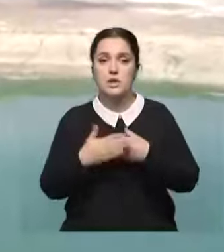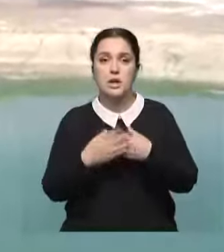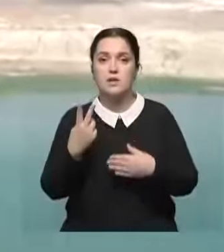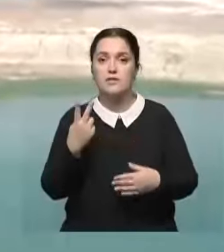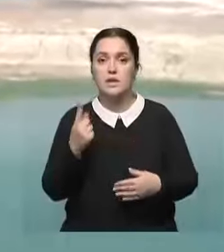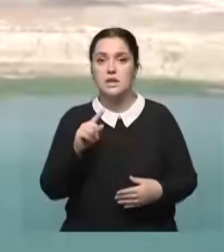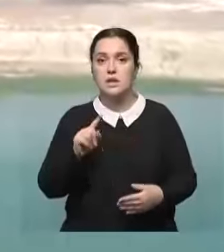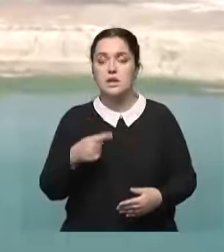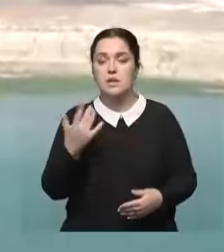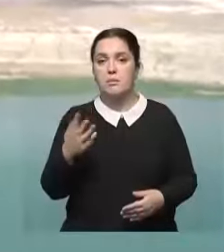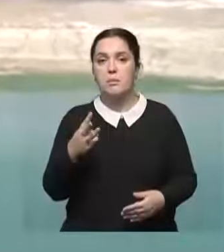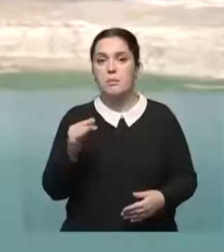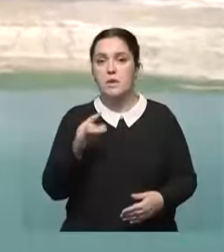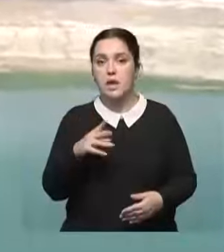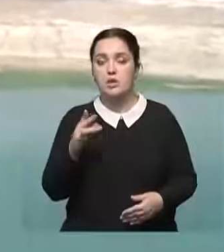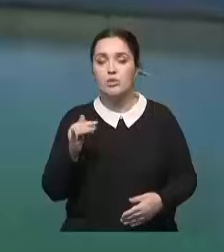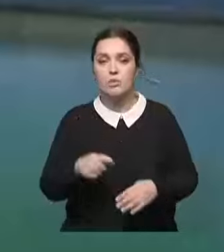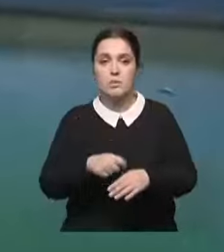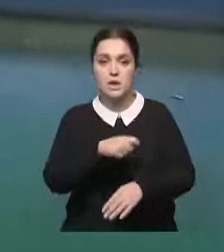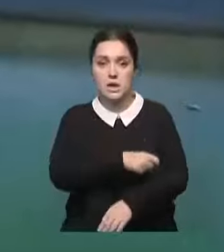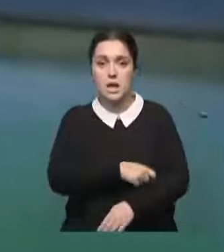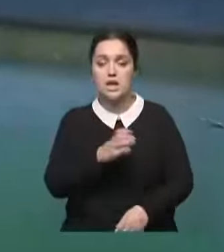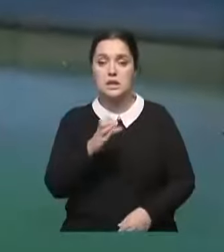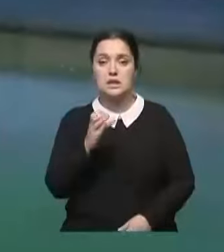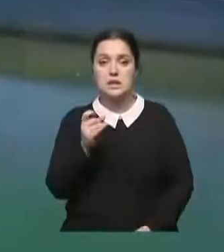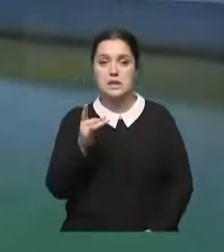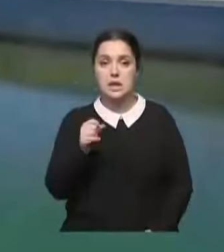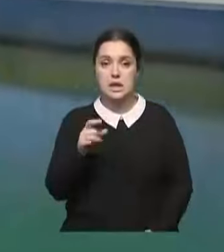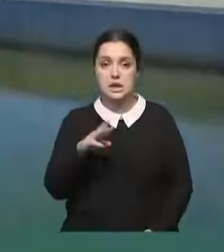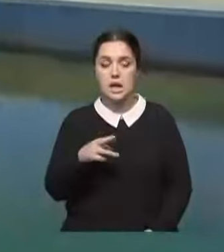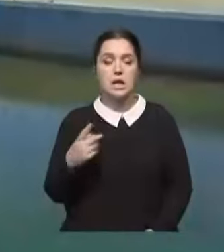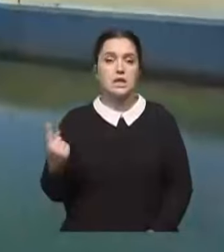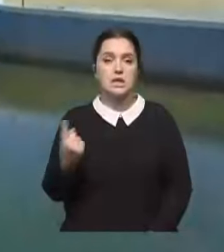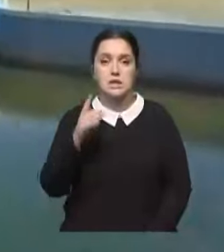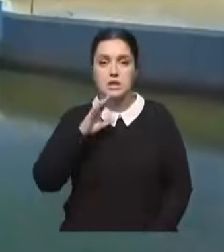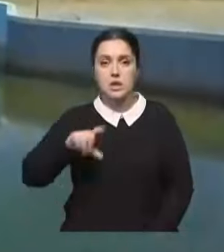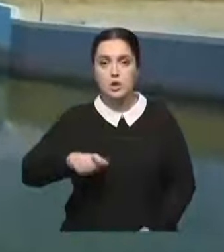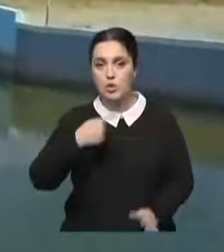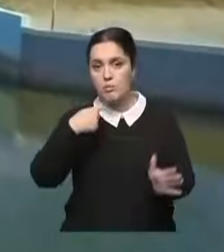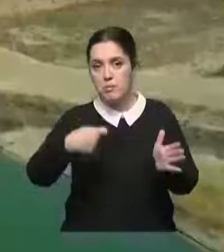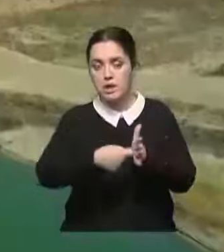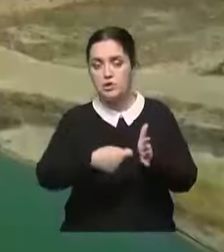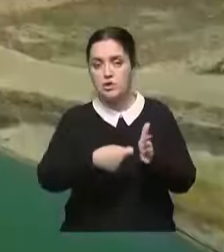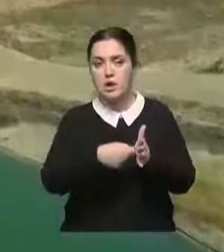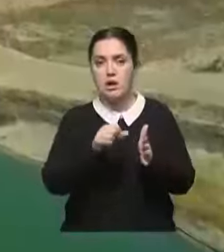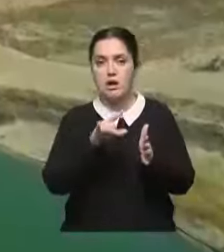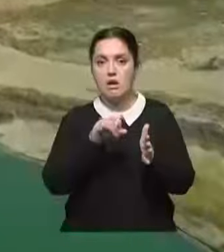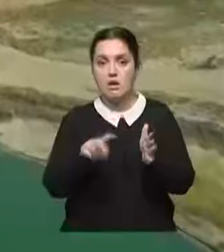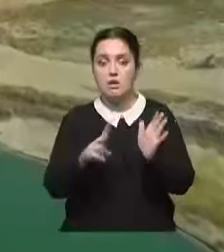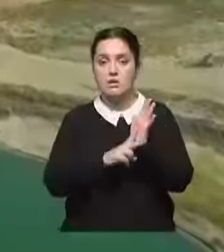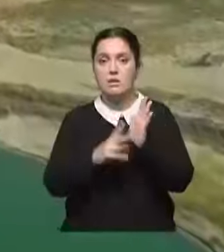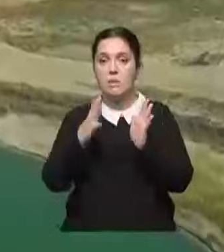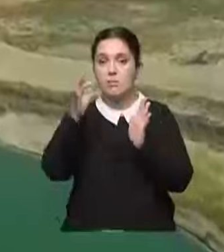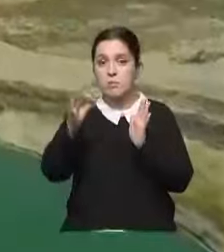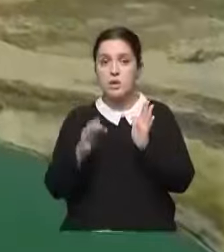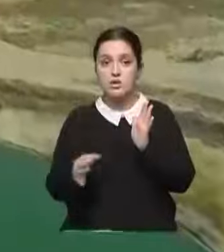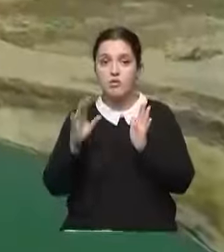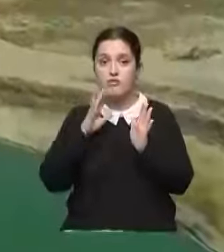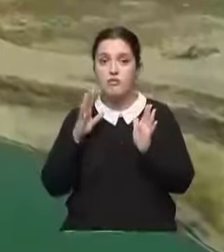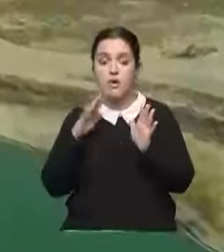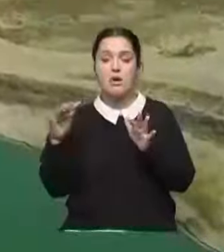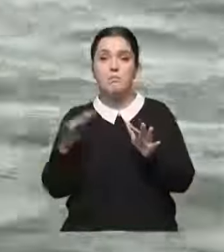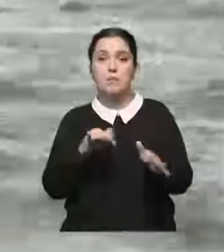почти 21,5 миллиарда кубометров. При этом Сырдарья остается единственной рекой, питающей Арал. 75%